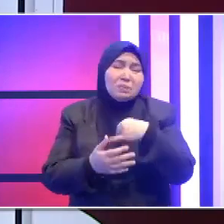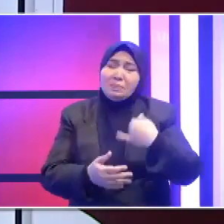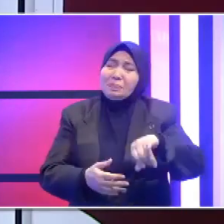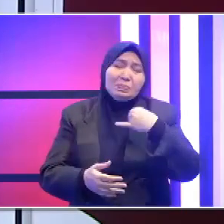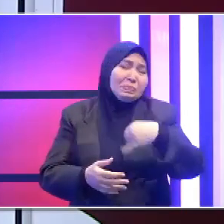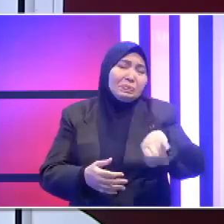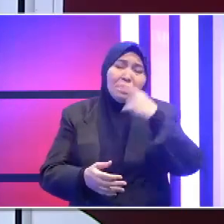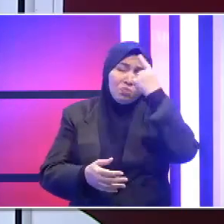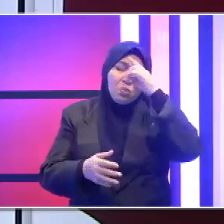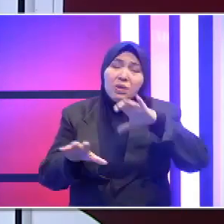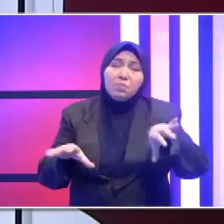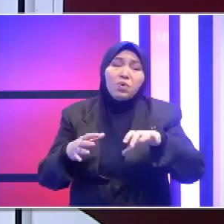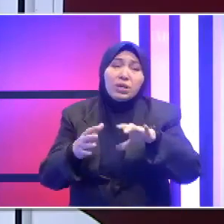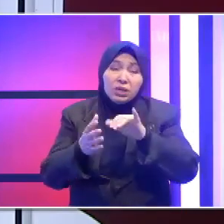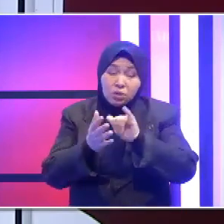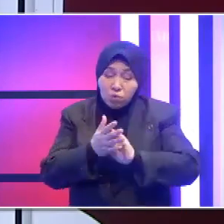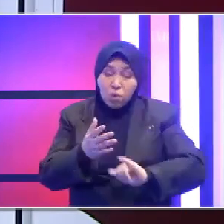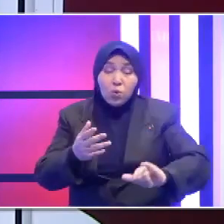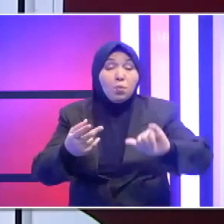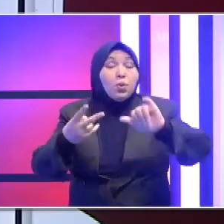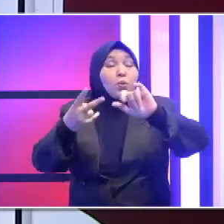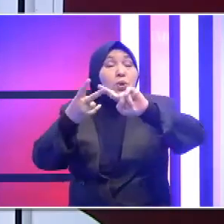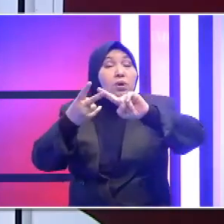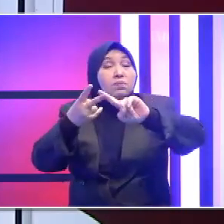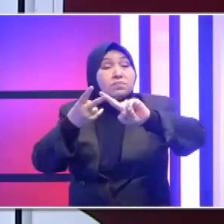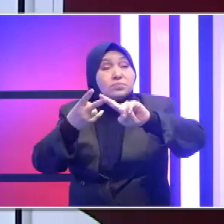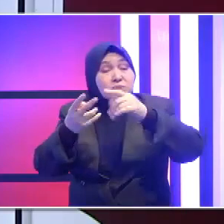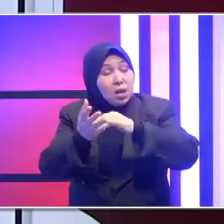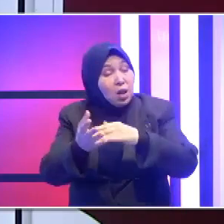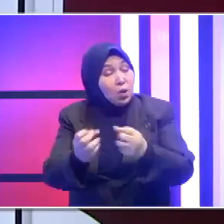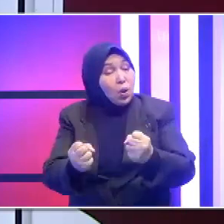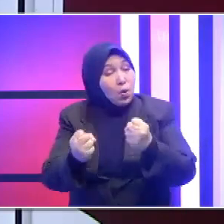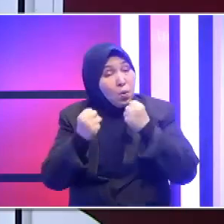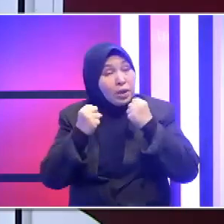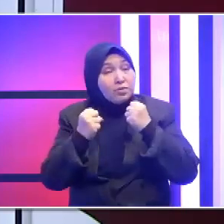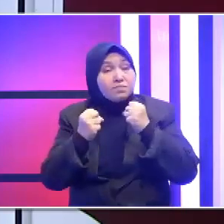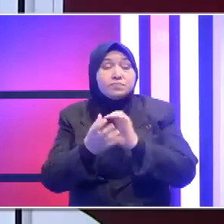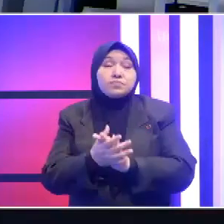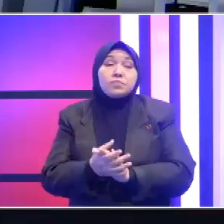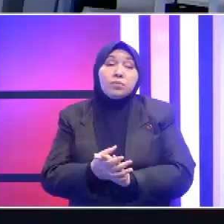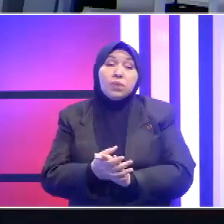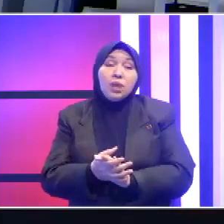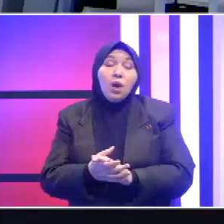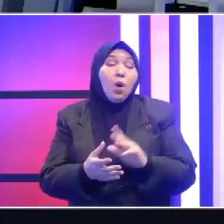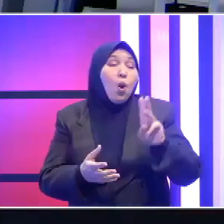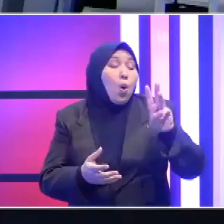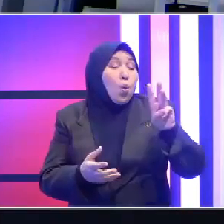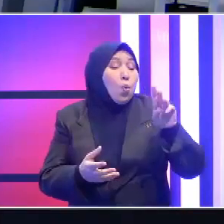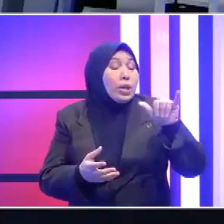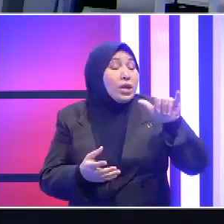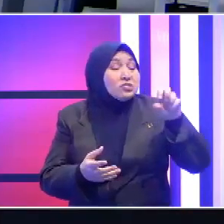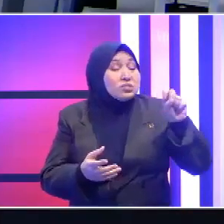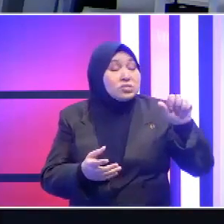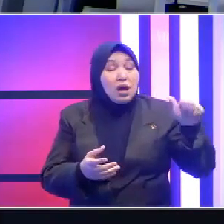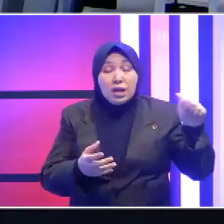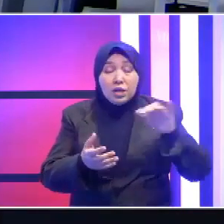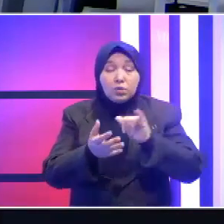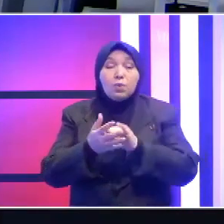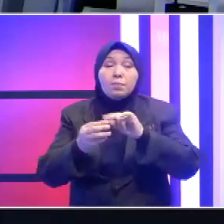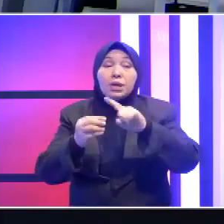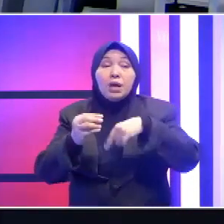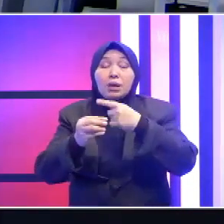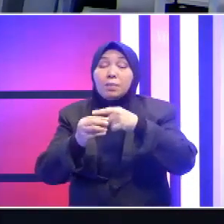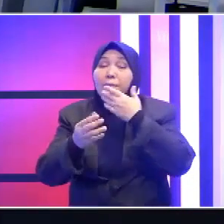untuk dilakukan itu nomor satu nunggu2 ini lagi mantap Woi aktor Weston di perempatan Khoir yaitu